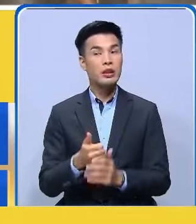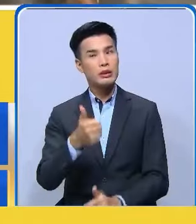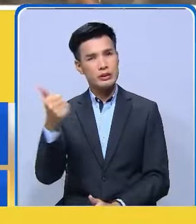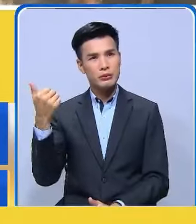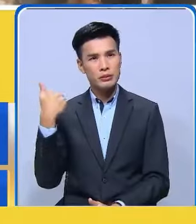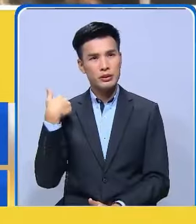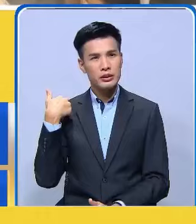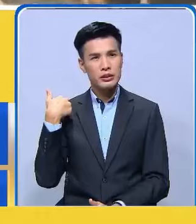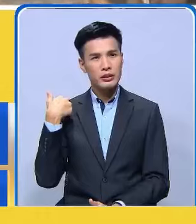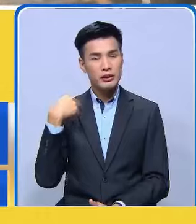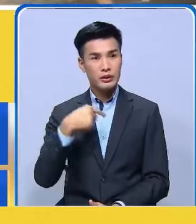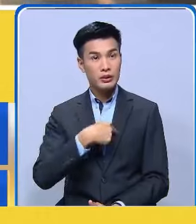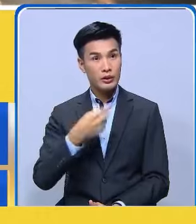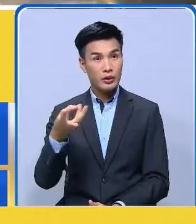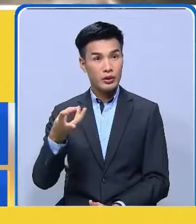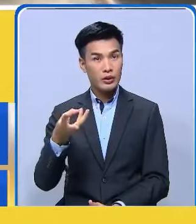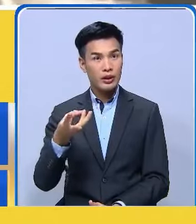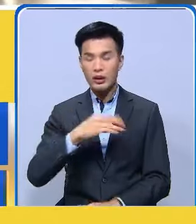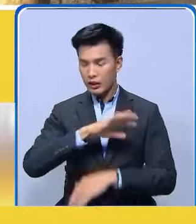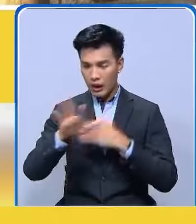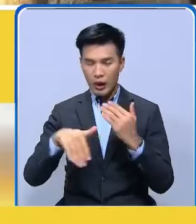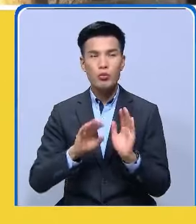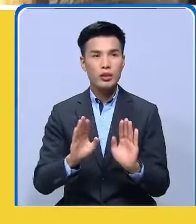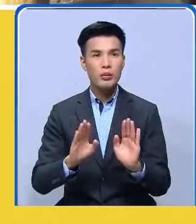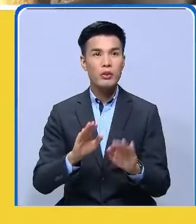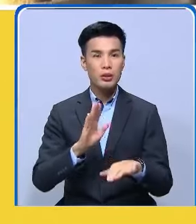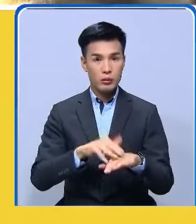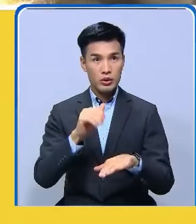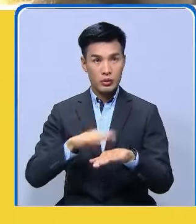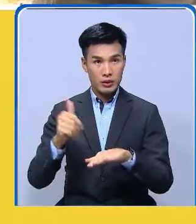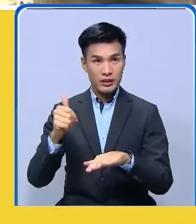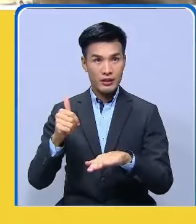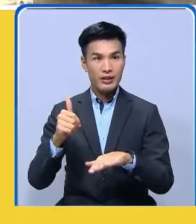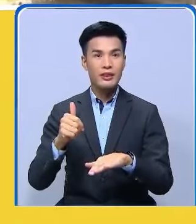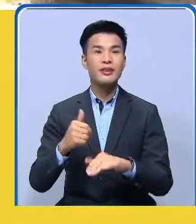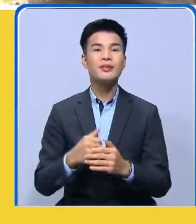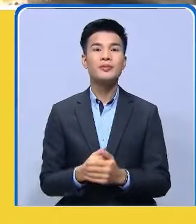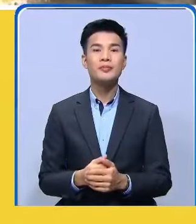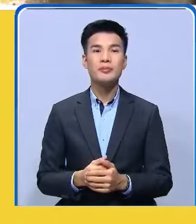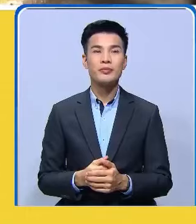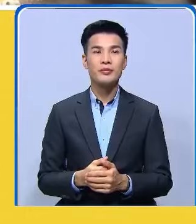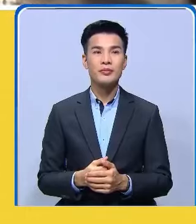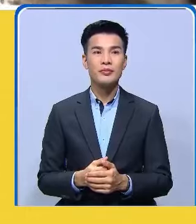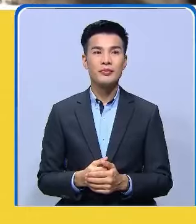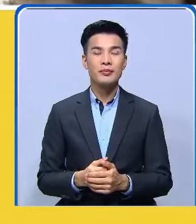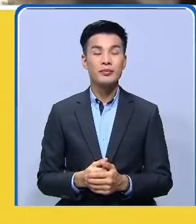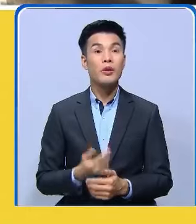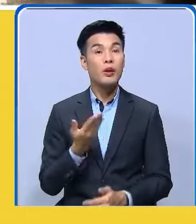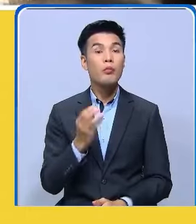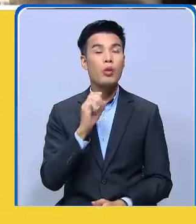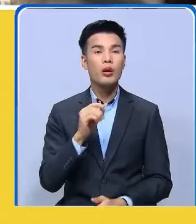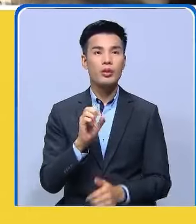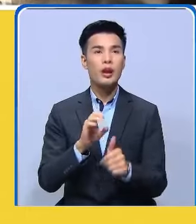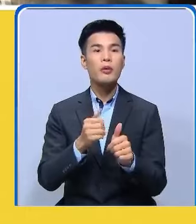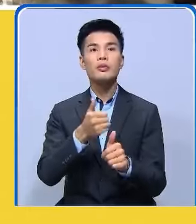จ ใช่จริงจริงคนเก็บไว้ทั้งหมดนั่นแหละ กิน ดีๆมีจานไหนอร่อยแนะนำด้วย ท่านก็บอกว่ายังไงก็แนะนำร้